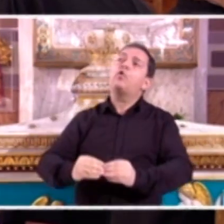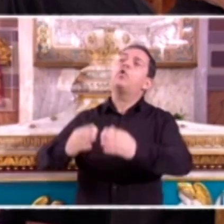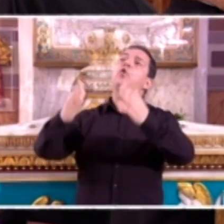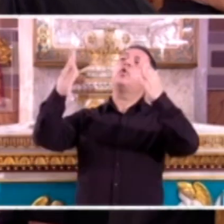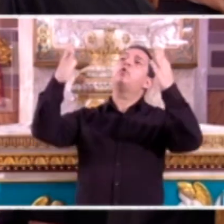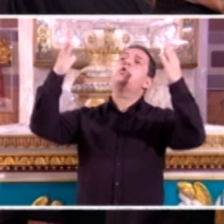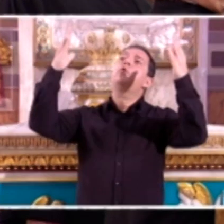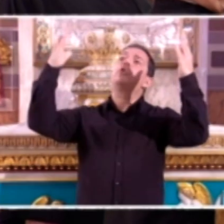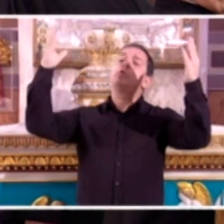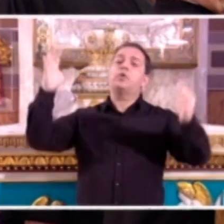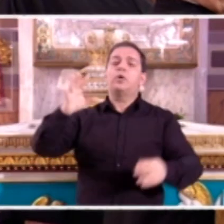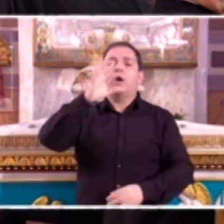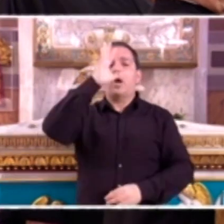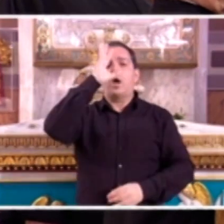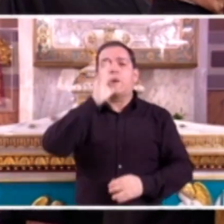Πατρός.